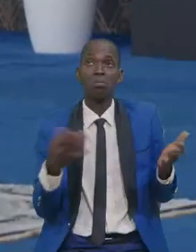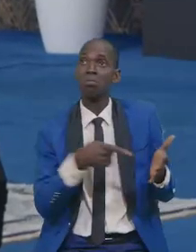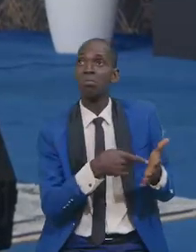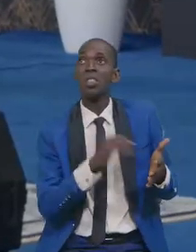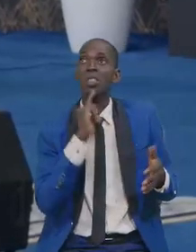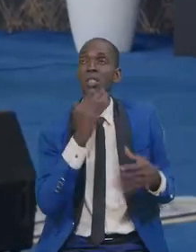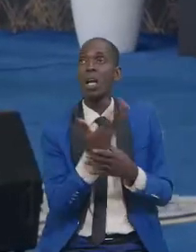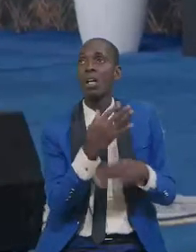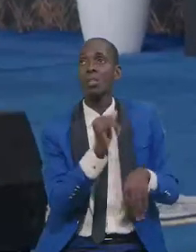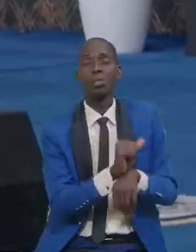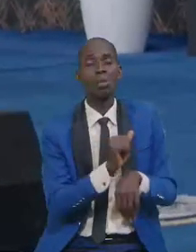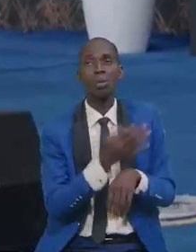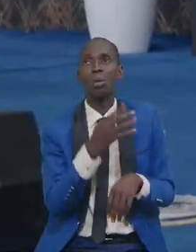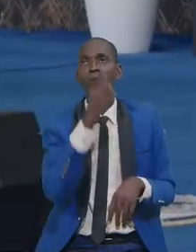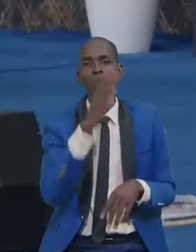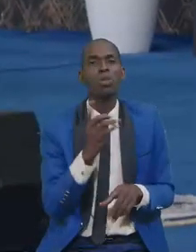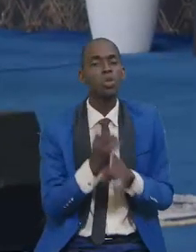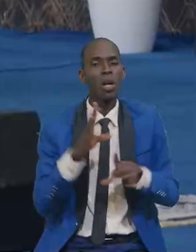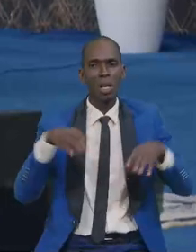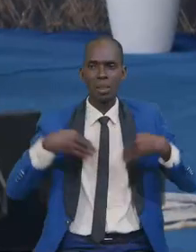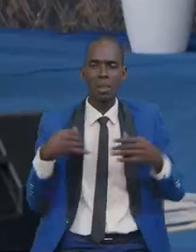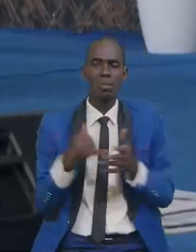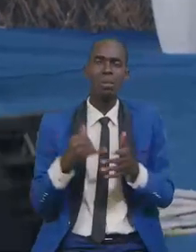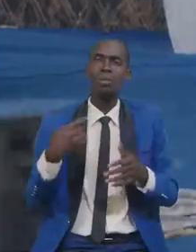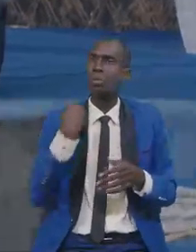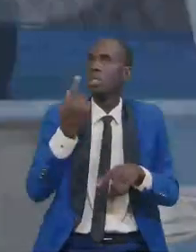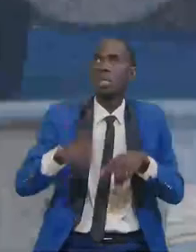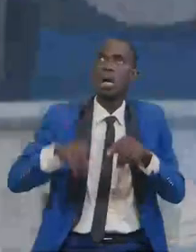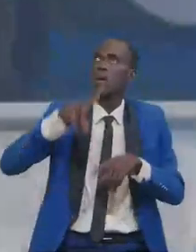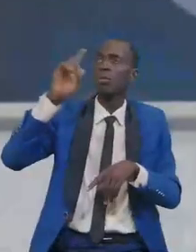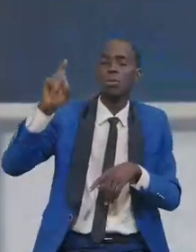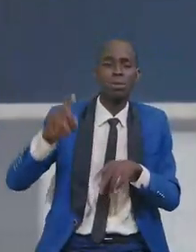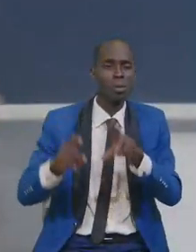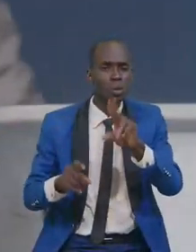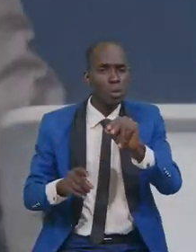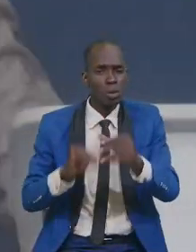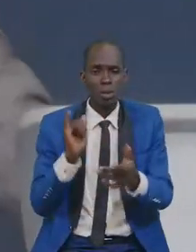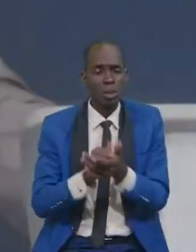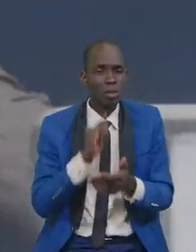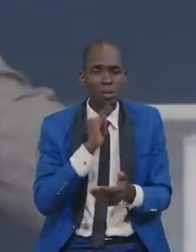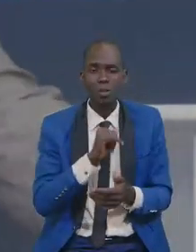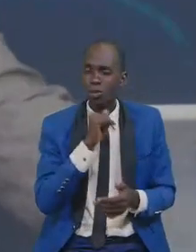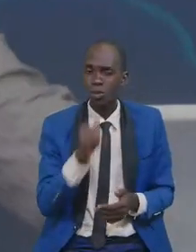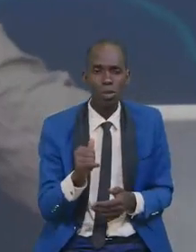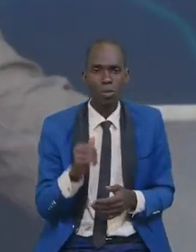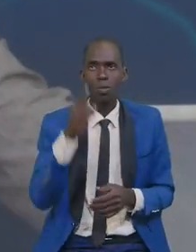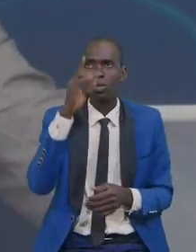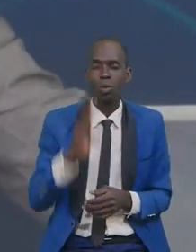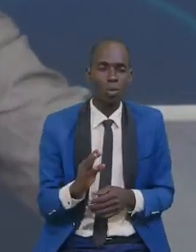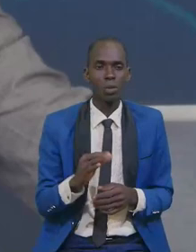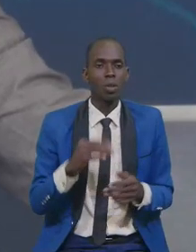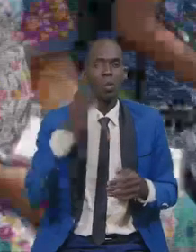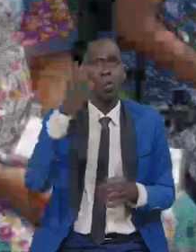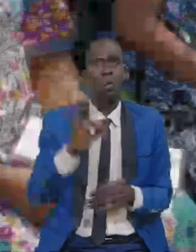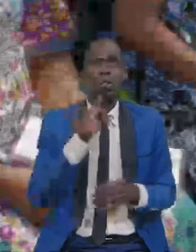Dieu. Ils disent, accepte seulement. Hein. Est-ce que tu peux questionner Dieu? C'est Dieu qui a fait. Dieu